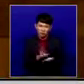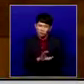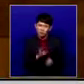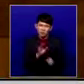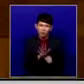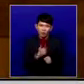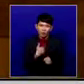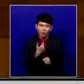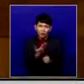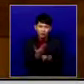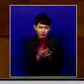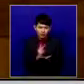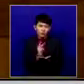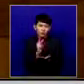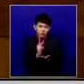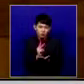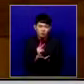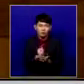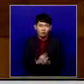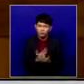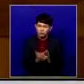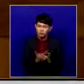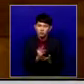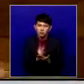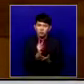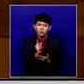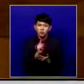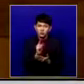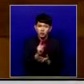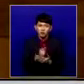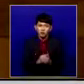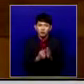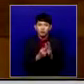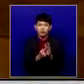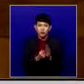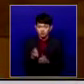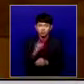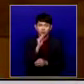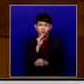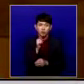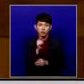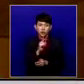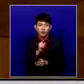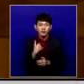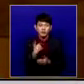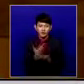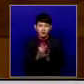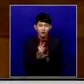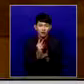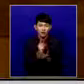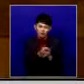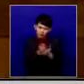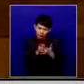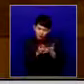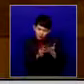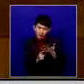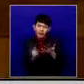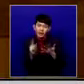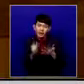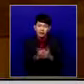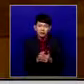ที่กู้ยืมการกู้ยืมที่รัฐบาลคลังก็ได้กล่าวแล้วว่ามันมีหลายช่วงท่อนแรกคือ